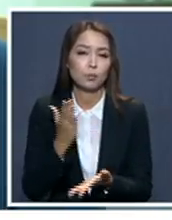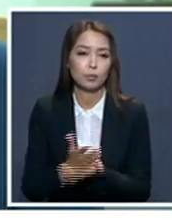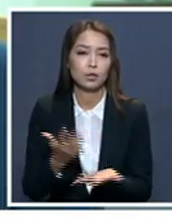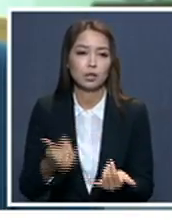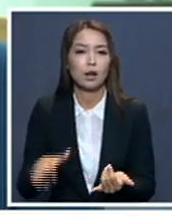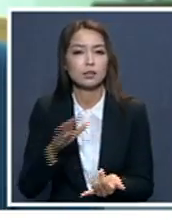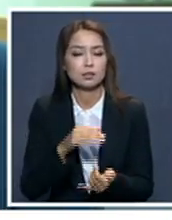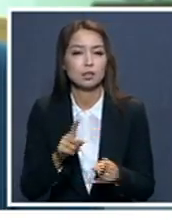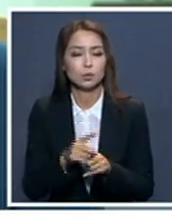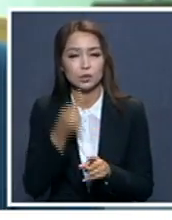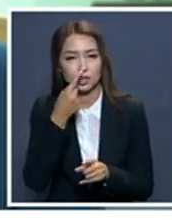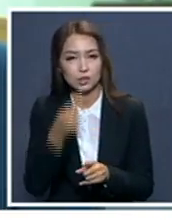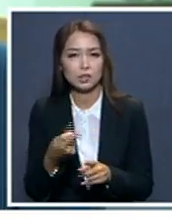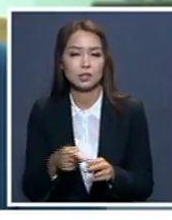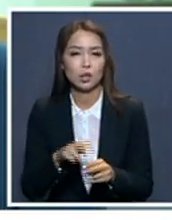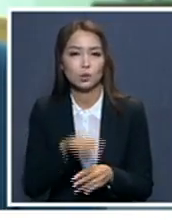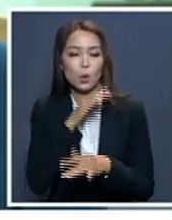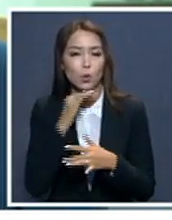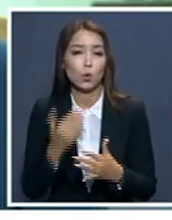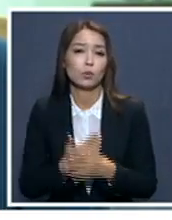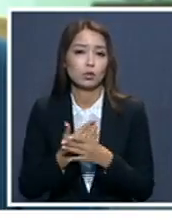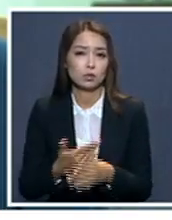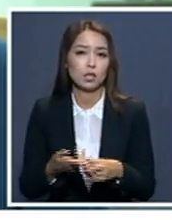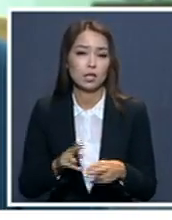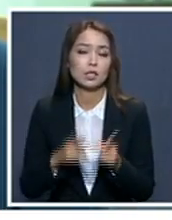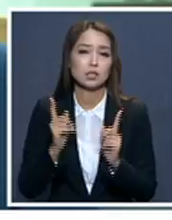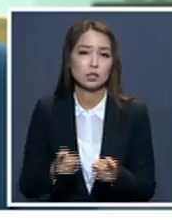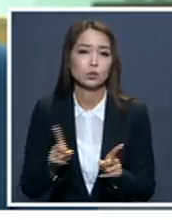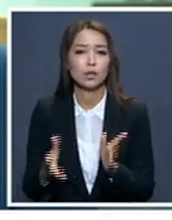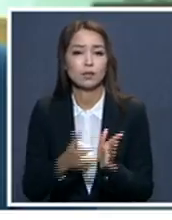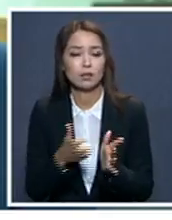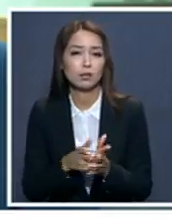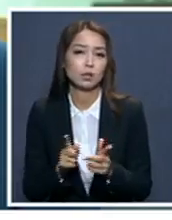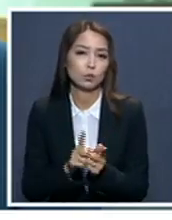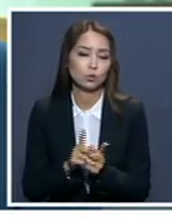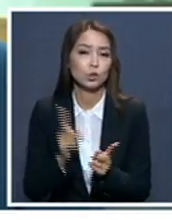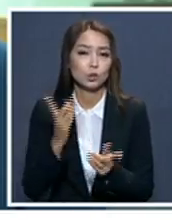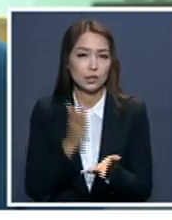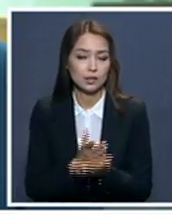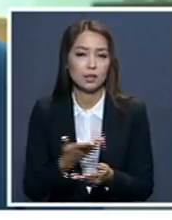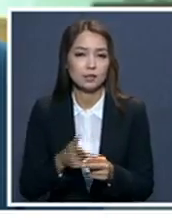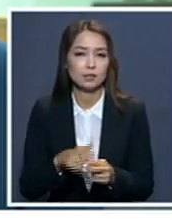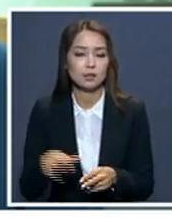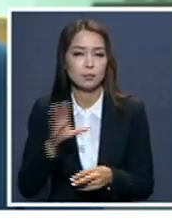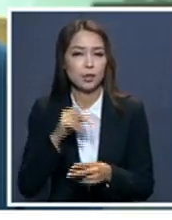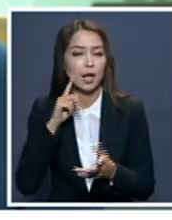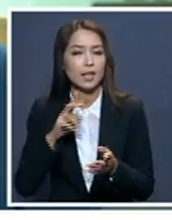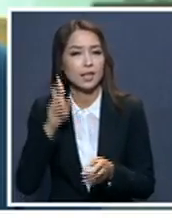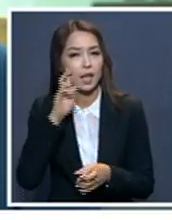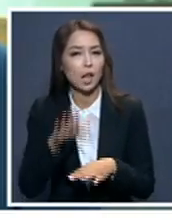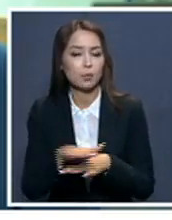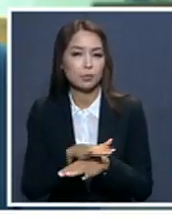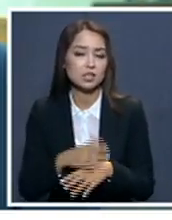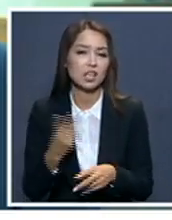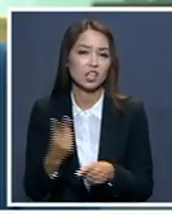болатынбыз. Бүгінгі жиында соны көпшілікке ұсындық. Әлі де жетілдіретін тұстары бар екен. Бұны осы форумға келген еліміздегі